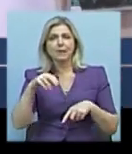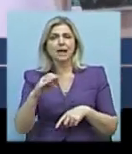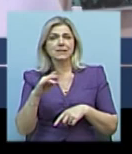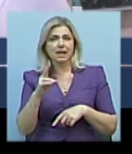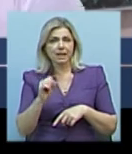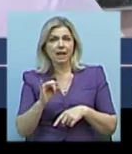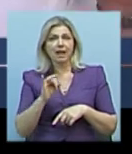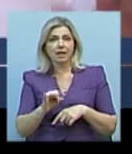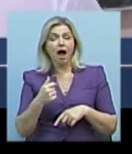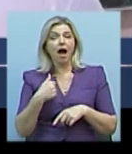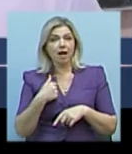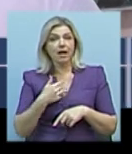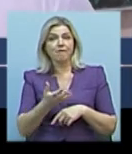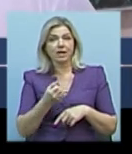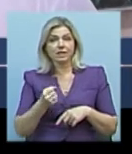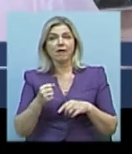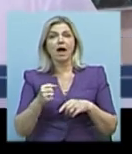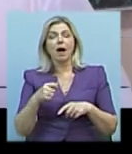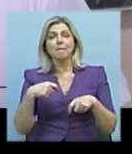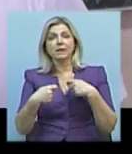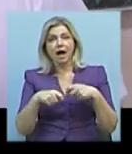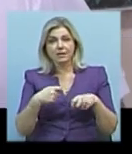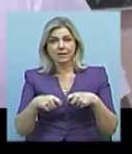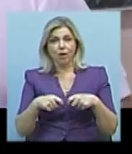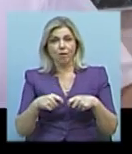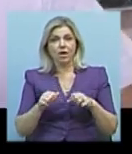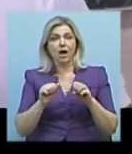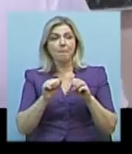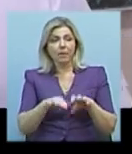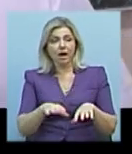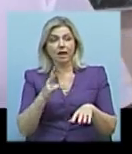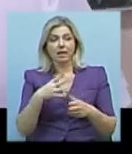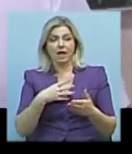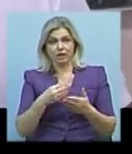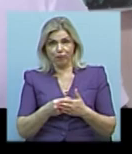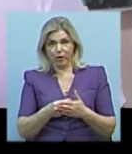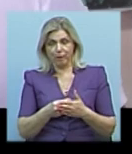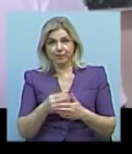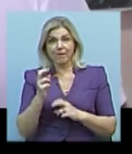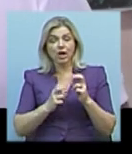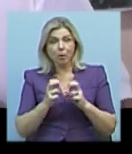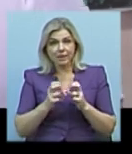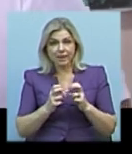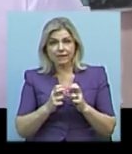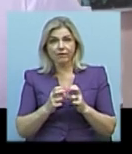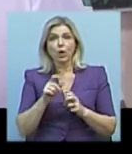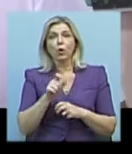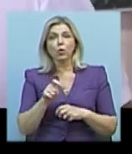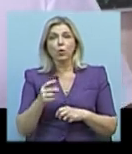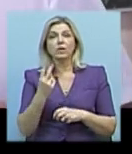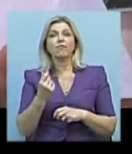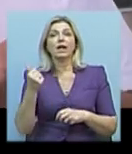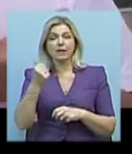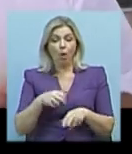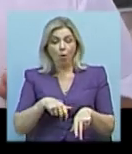і катають. Я беру пластини пластикові, кидаю під ноги на своєму виробництві, я ще реставрую Львів. Люди два тижні по тому